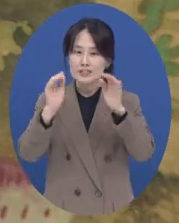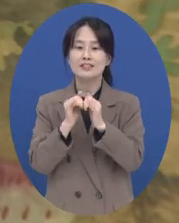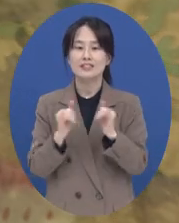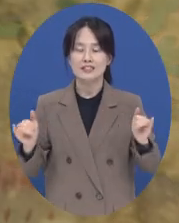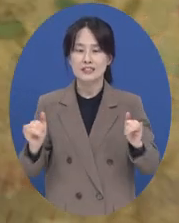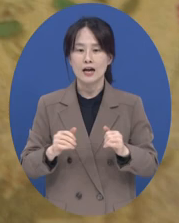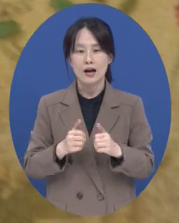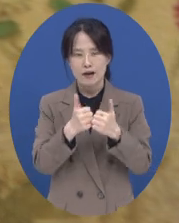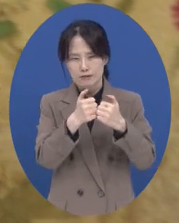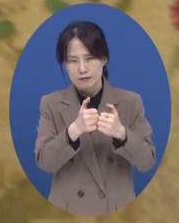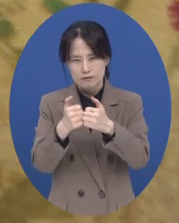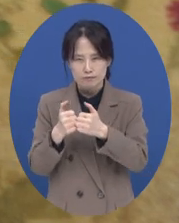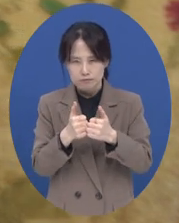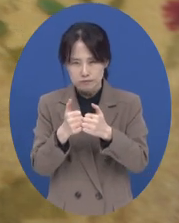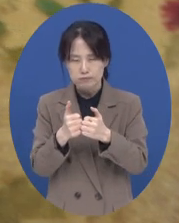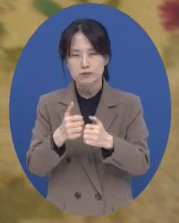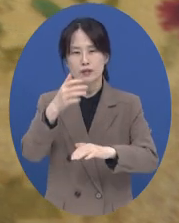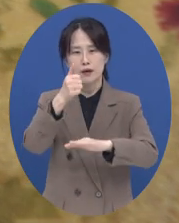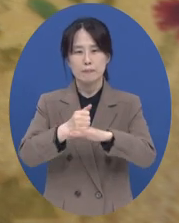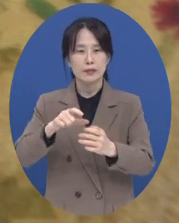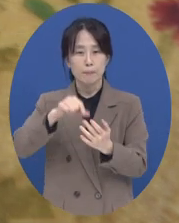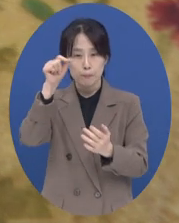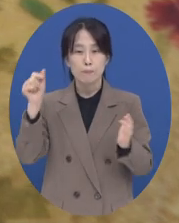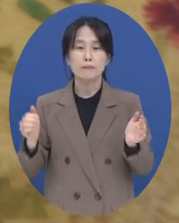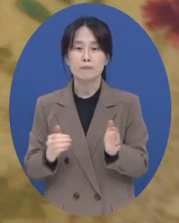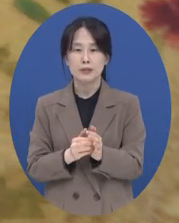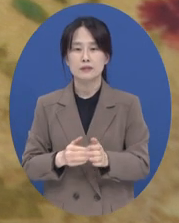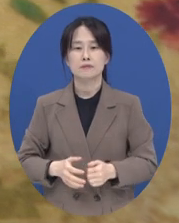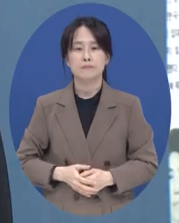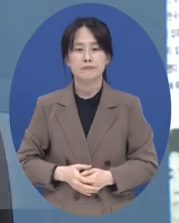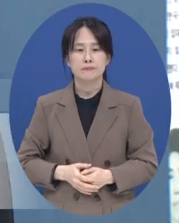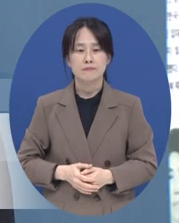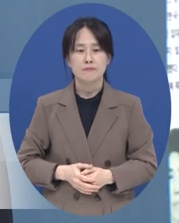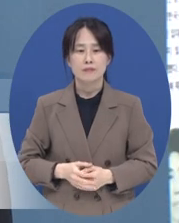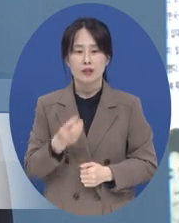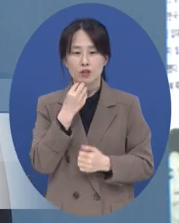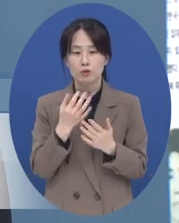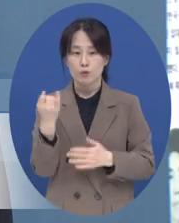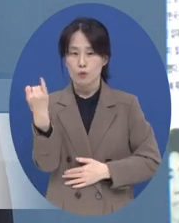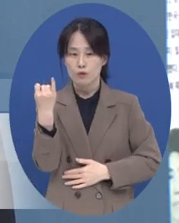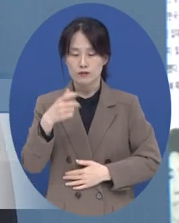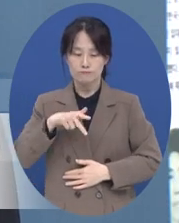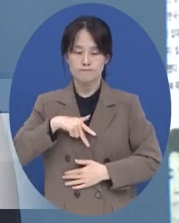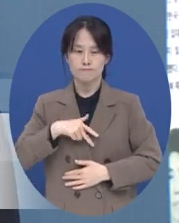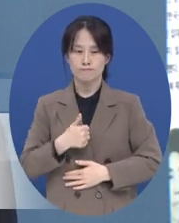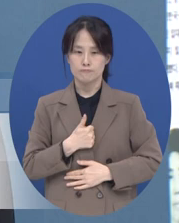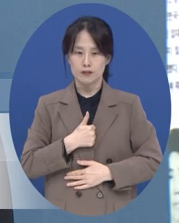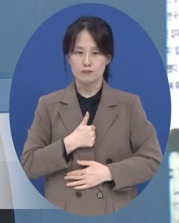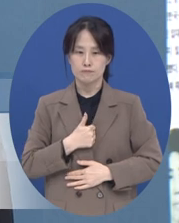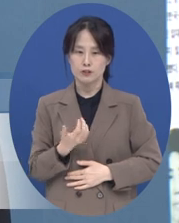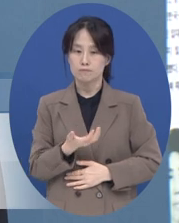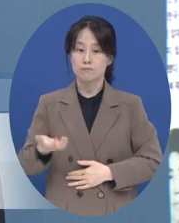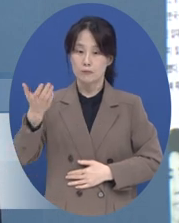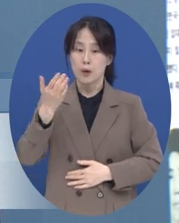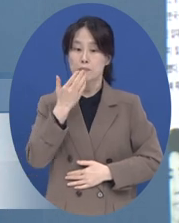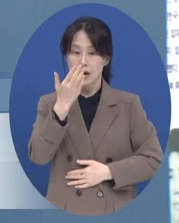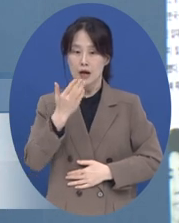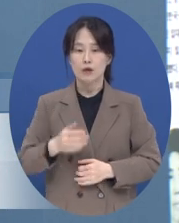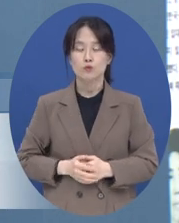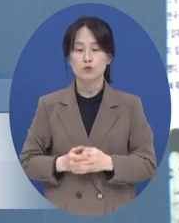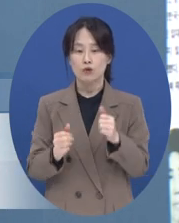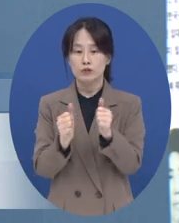심의위원회 와 전문가 자문회의를 거쳐 최종 선정됐습니다 경기도 여성들의 정체성과 자긍심을 높이고